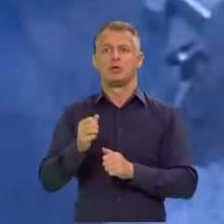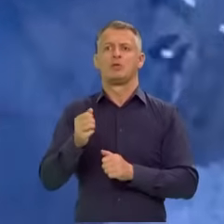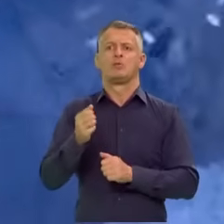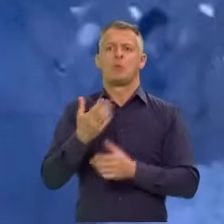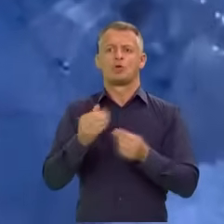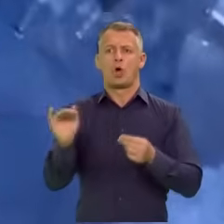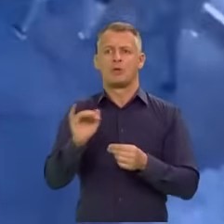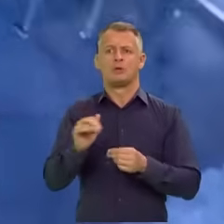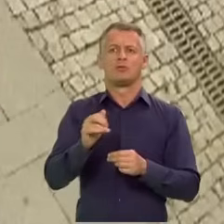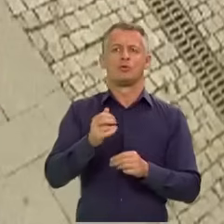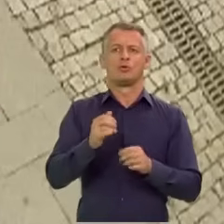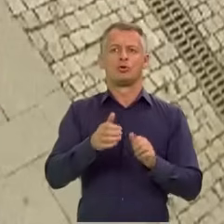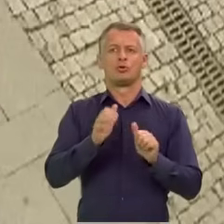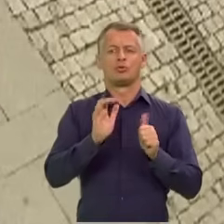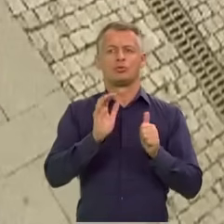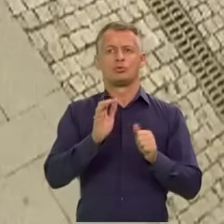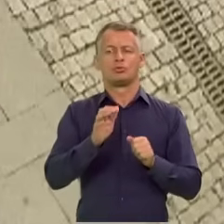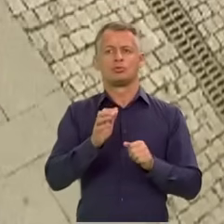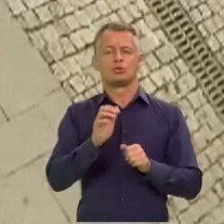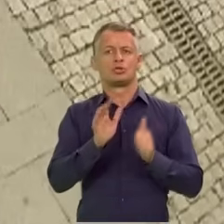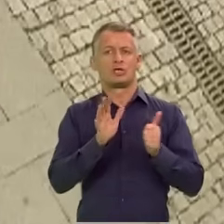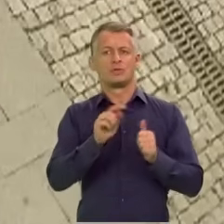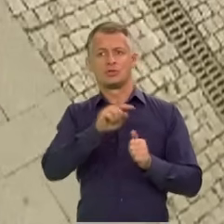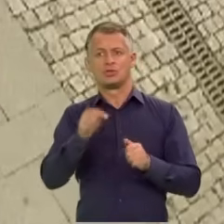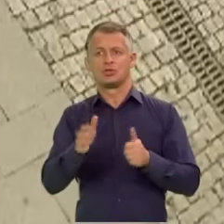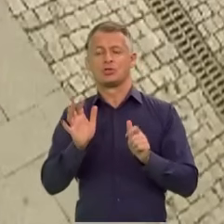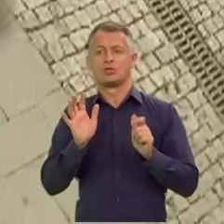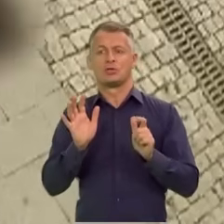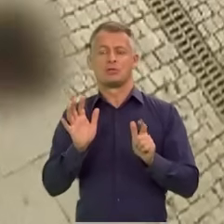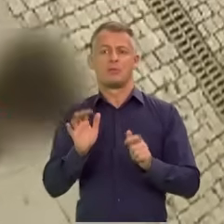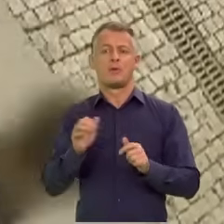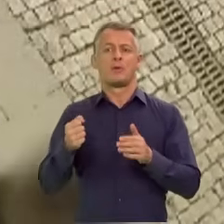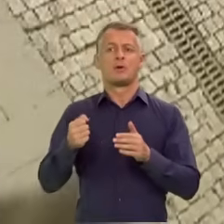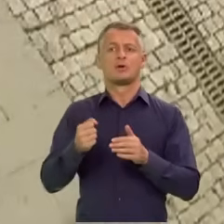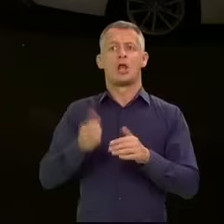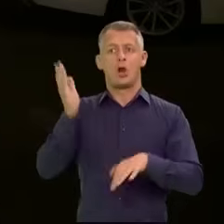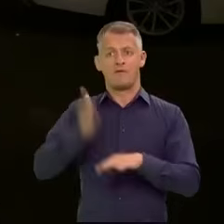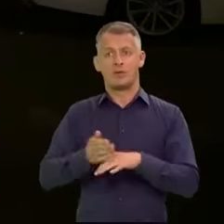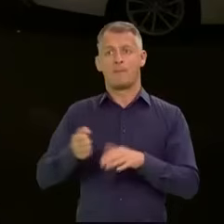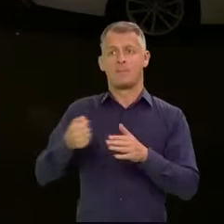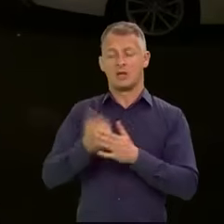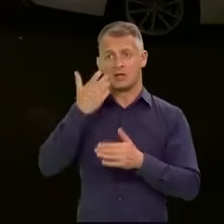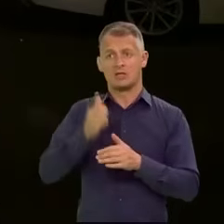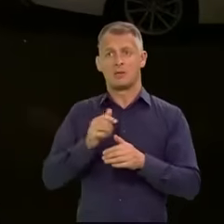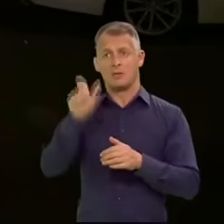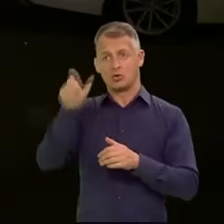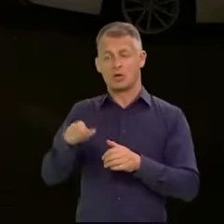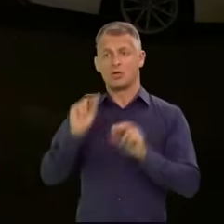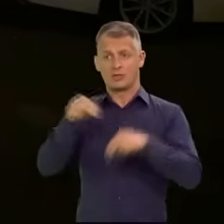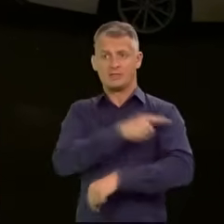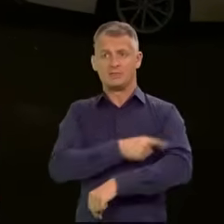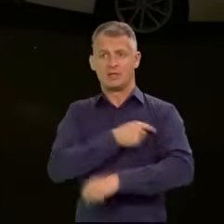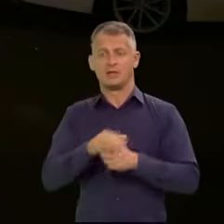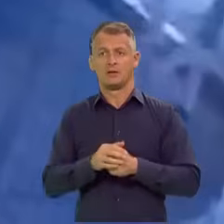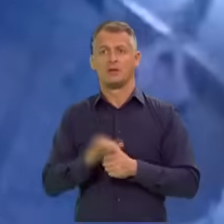și 16 ani l-ar fi bătut pe băiatul de 18 ani până când a intrat în spital. Când au ajuns polițiștii, băiatul zăcea